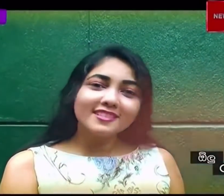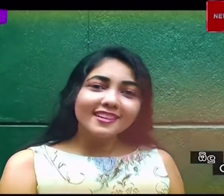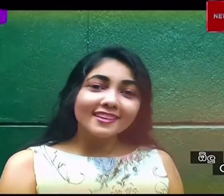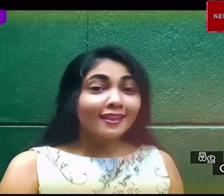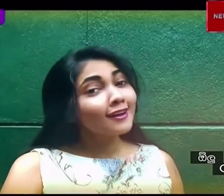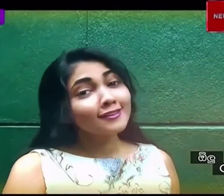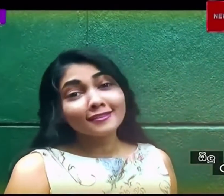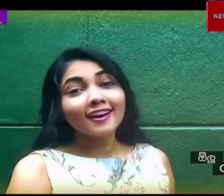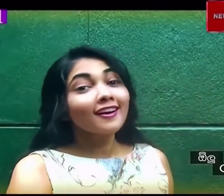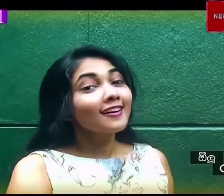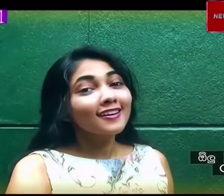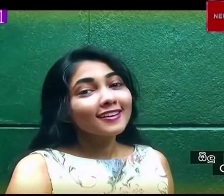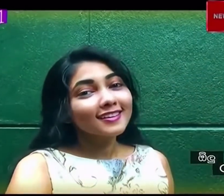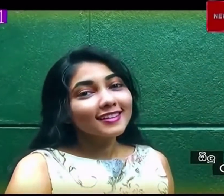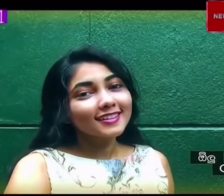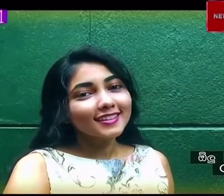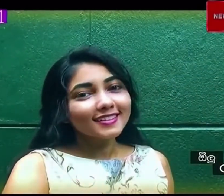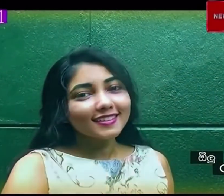Negitimu Sri Lanka.